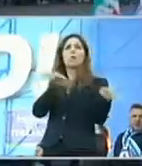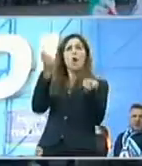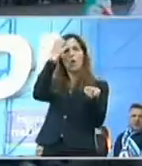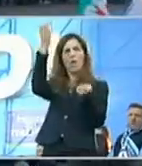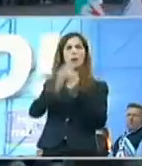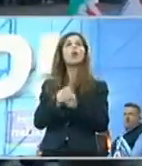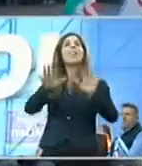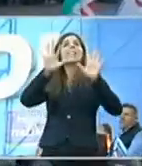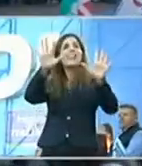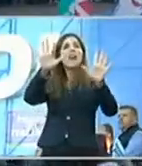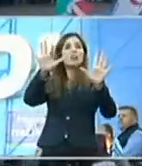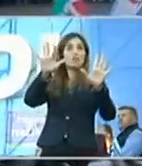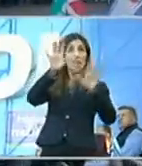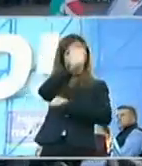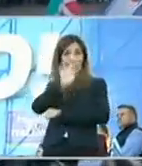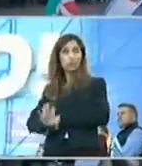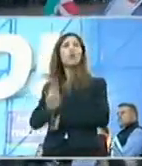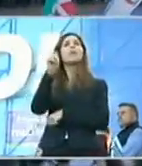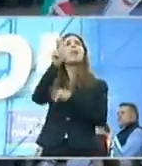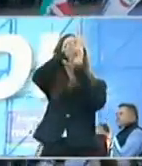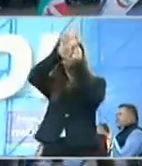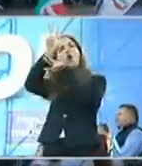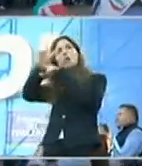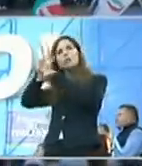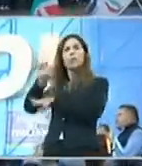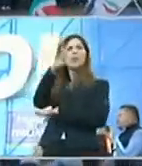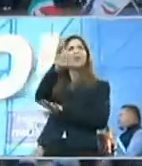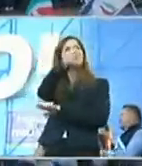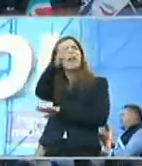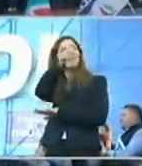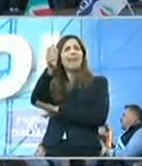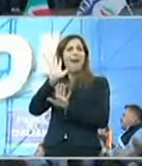comuni. Fate un applauso a questi sindaci che per qualche euro